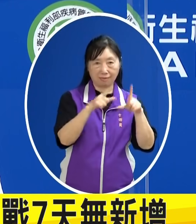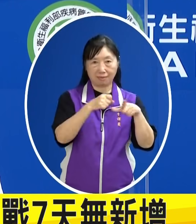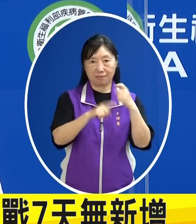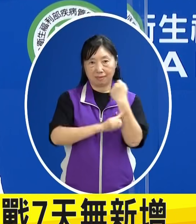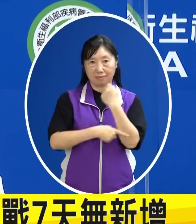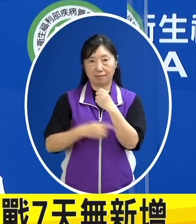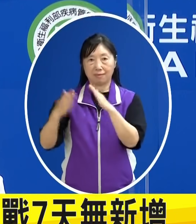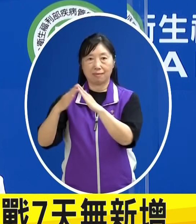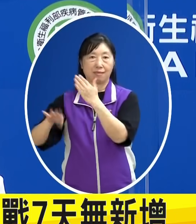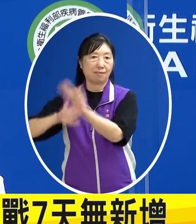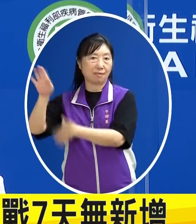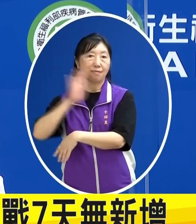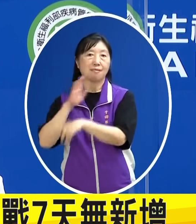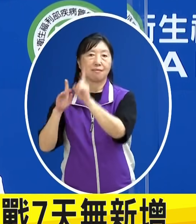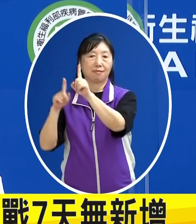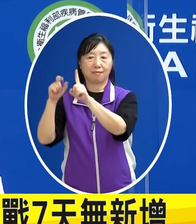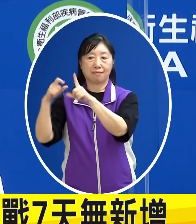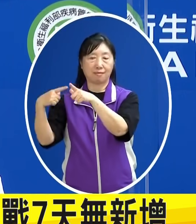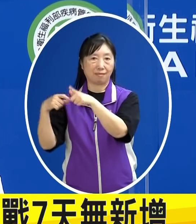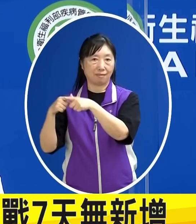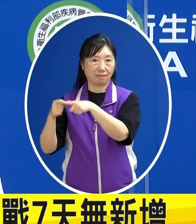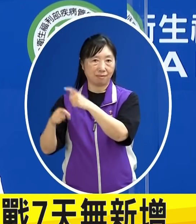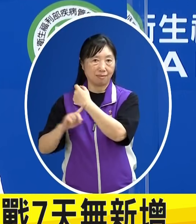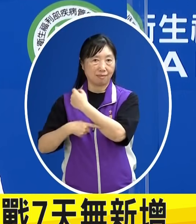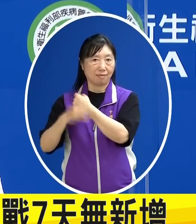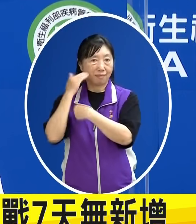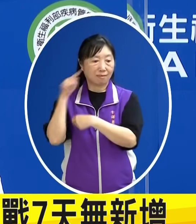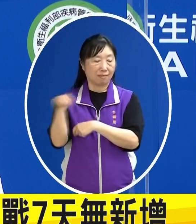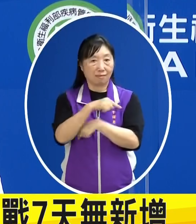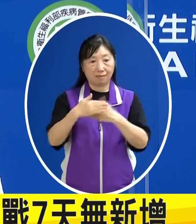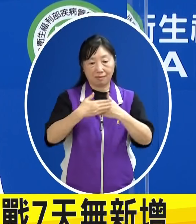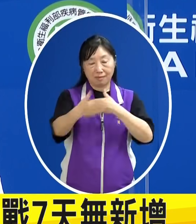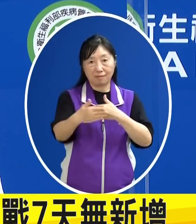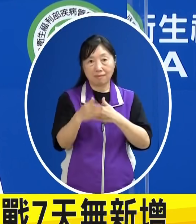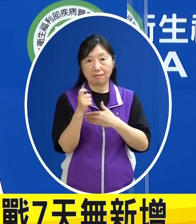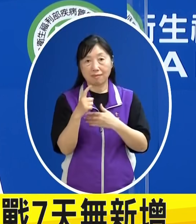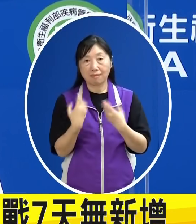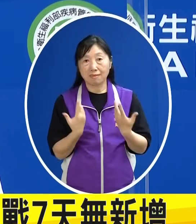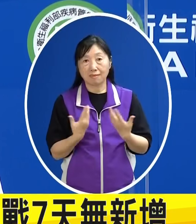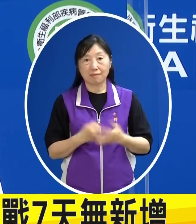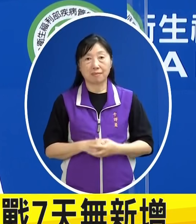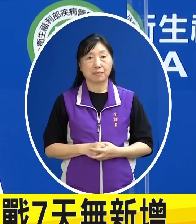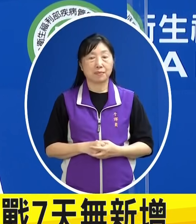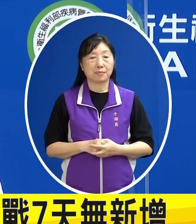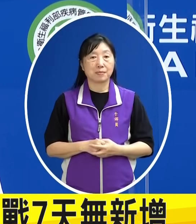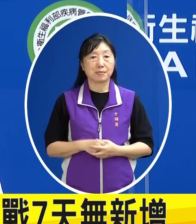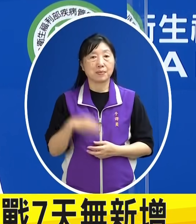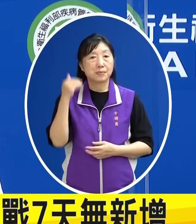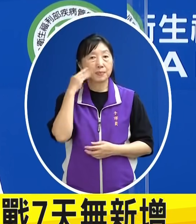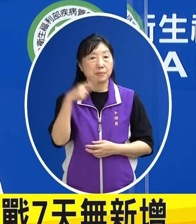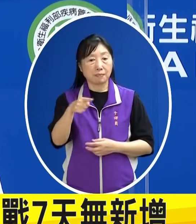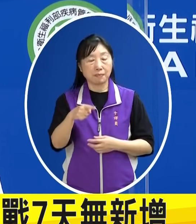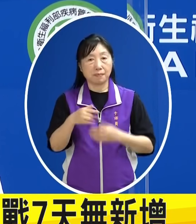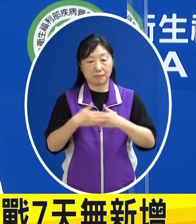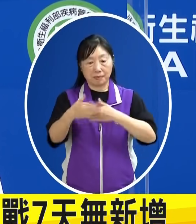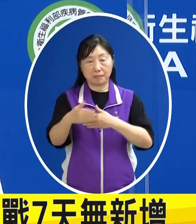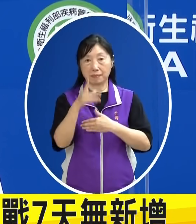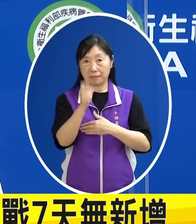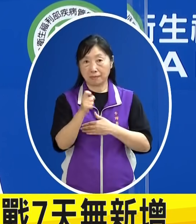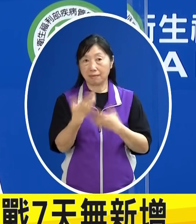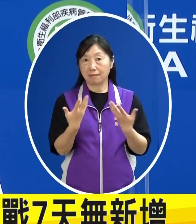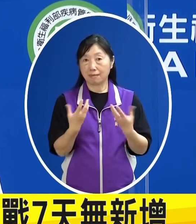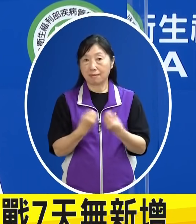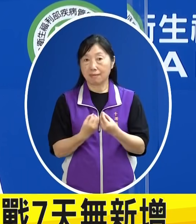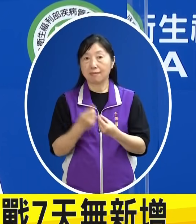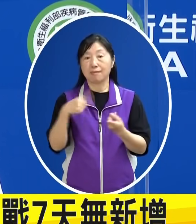外1公尺，哈，那没有办法维持这样的一个社区，这样的一个社交距离的时候，那就